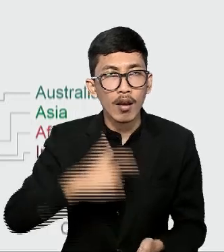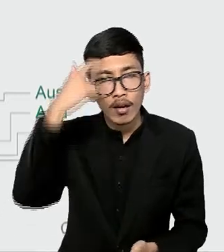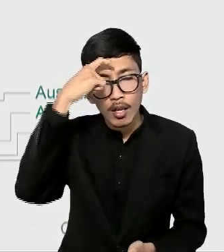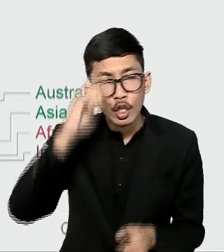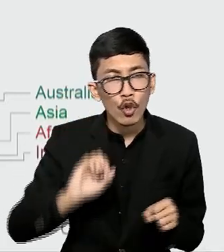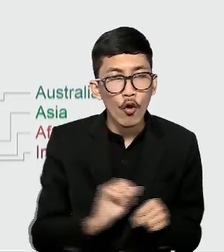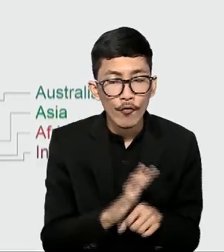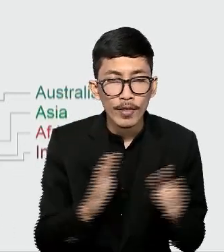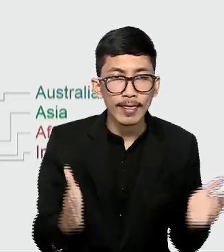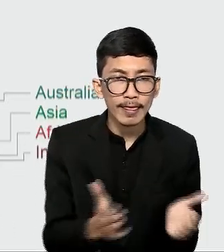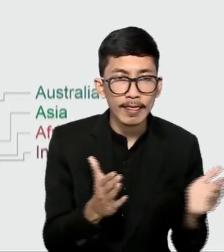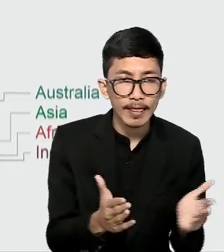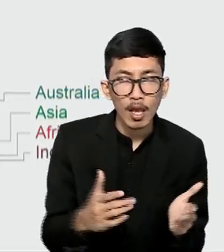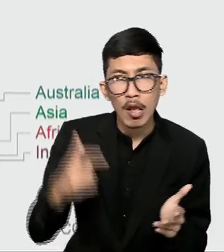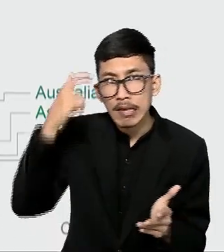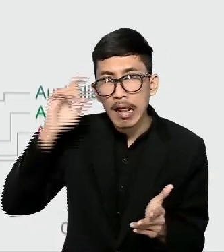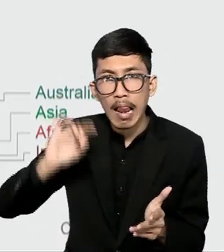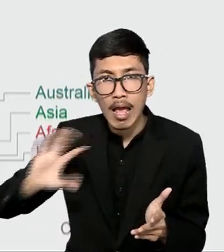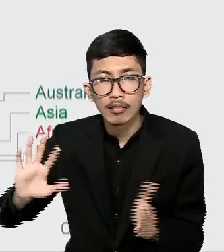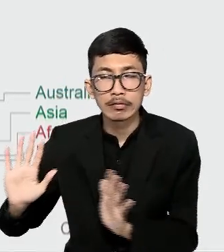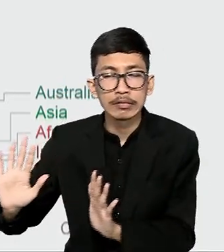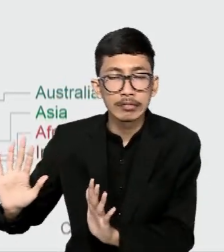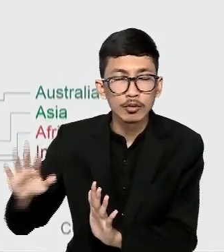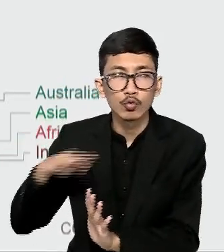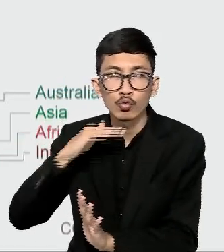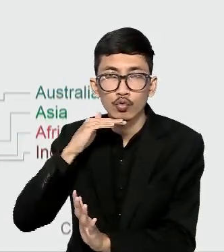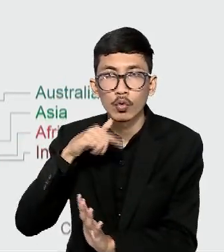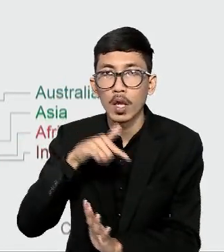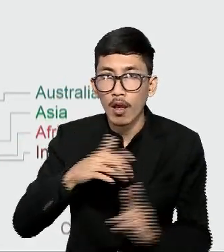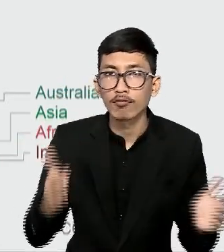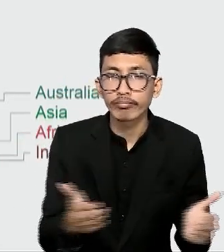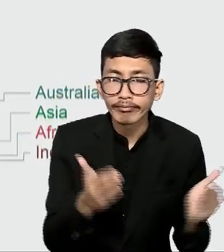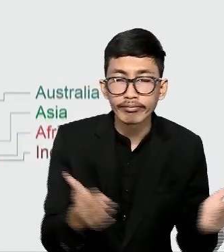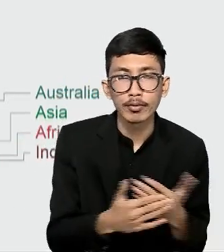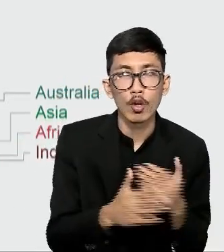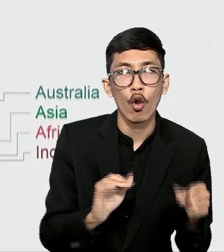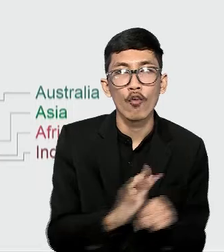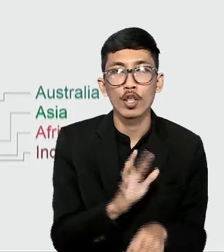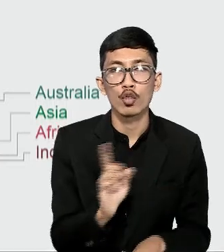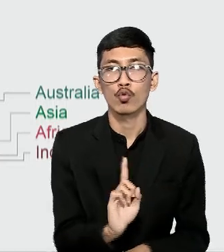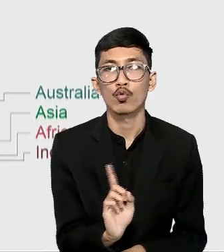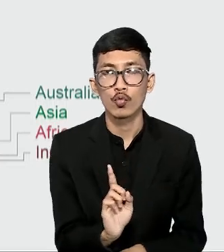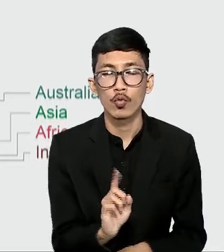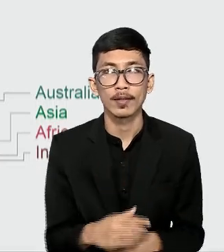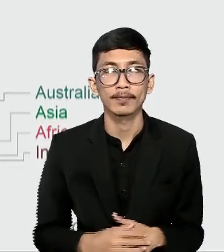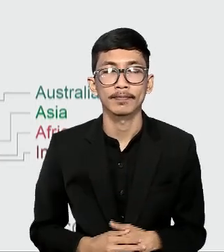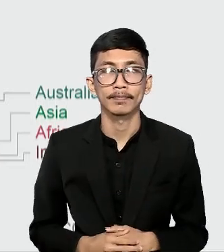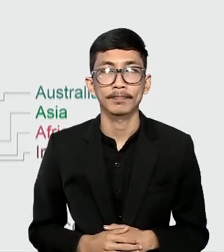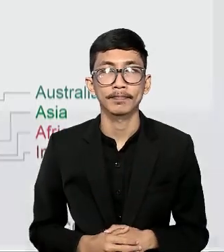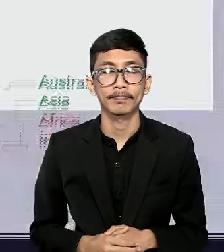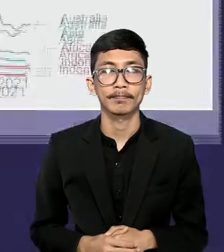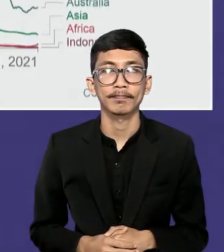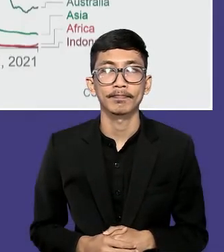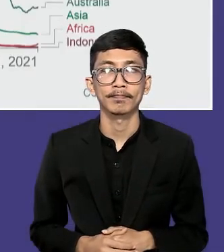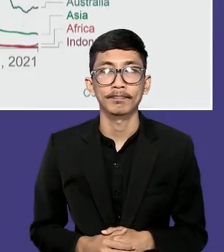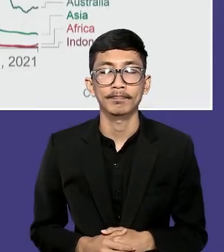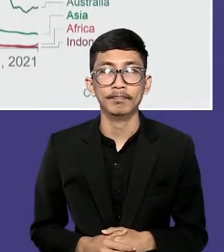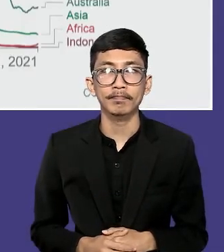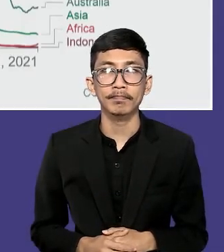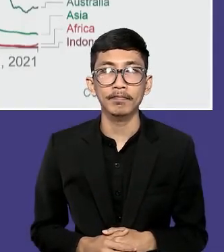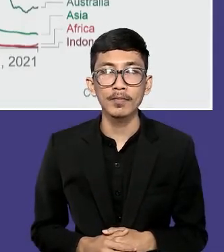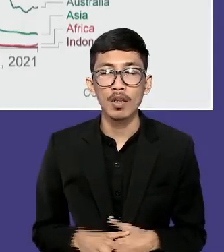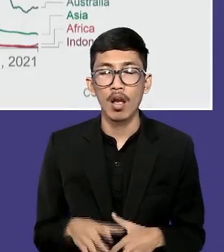Corona sedangkan eh Lockdown atau tadi yang memasang pekan ini ini ada